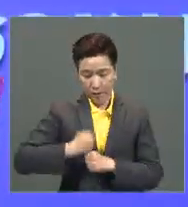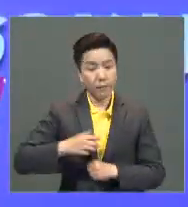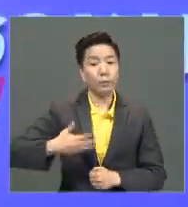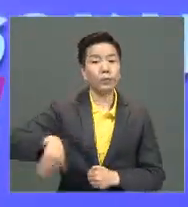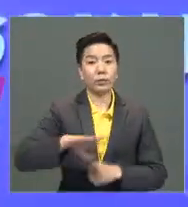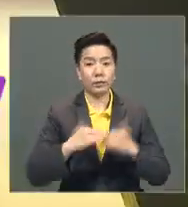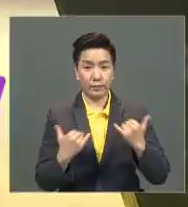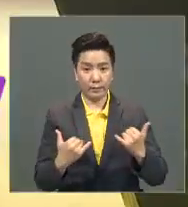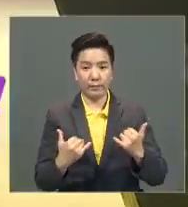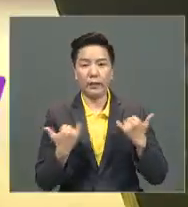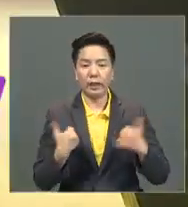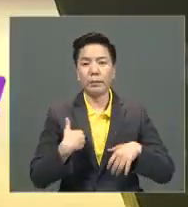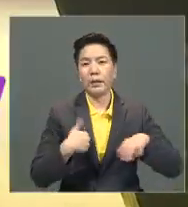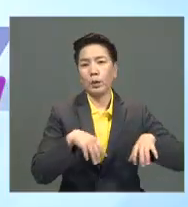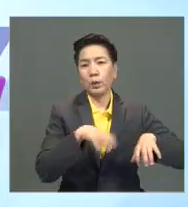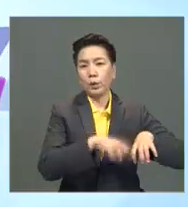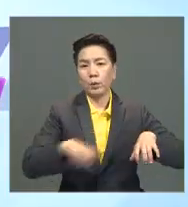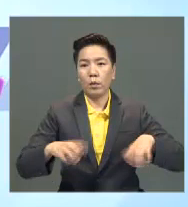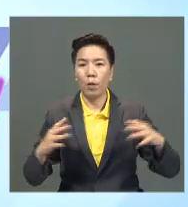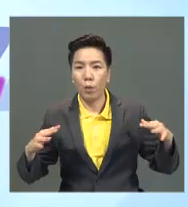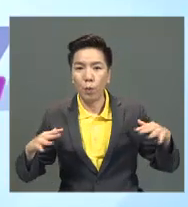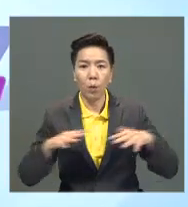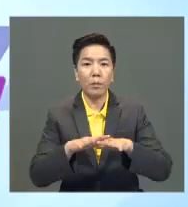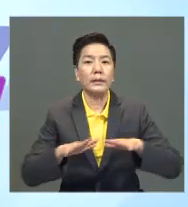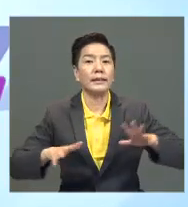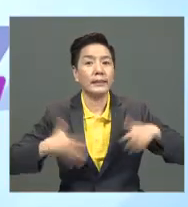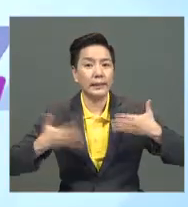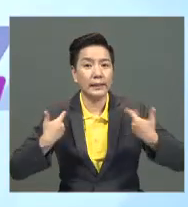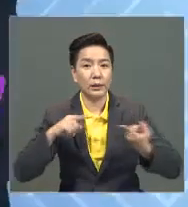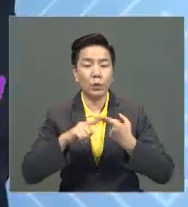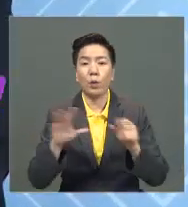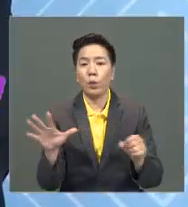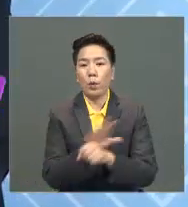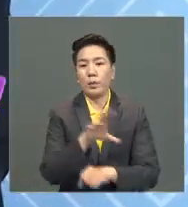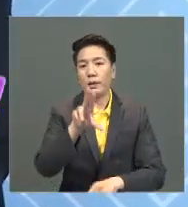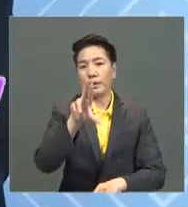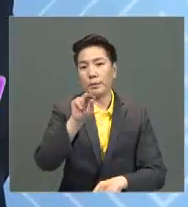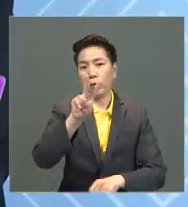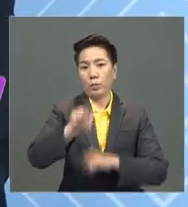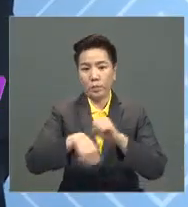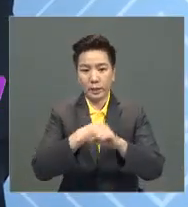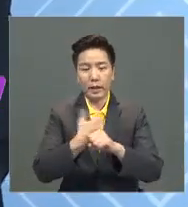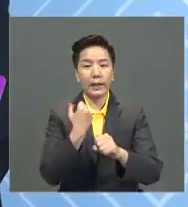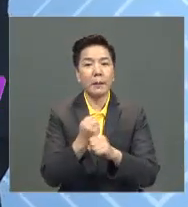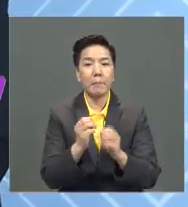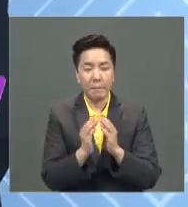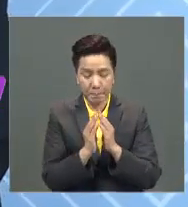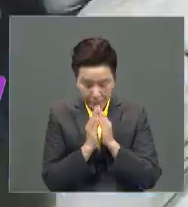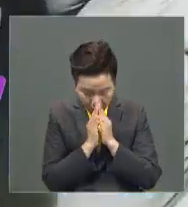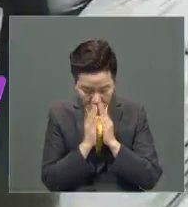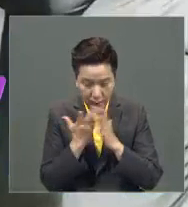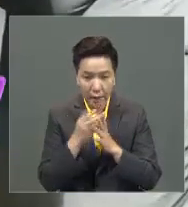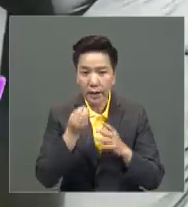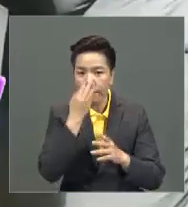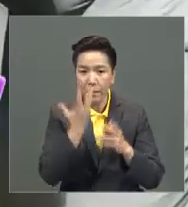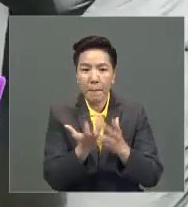คะขณะเดียวกันมีหลายหน่วยงานนะคะมาร่วมแสดงความยินดีในโอกาสครบรอบ32ปีทั้งร่วมกันทำบุญเปลี่ยนกระเ